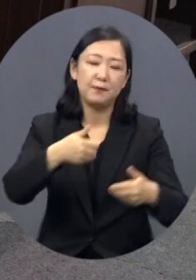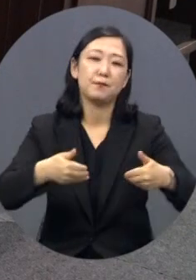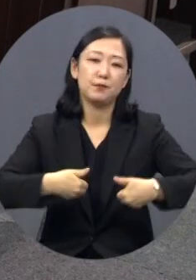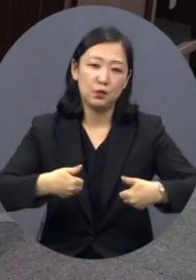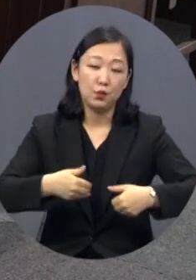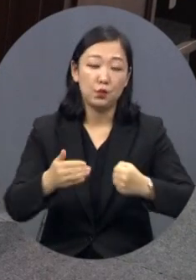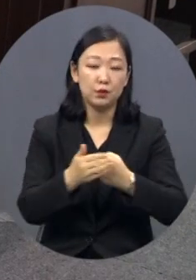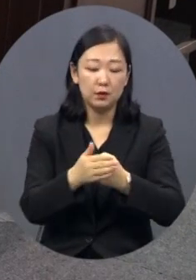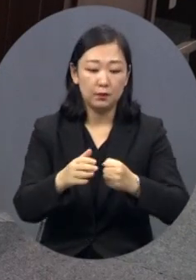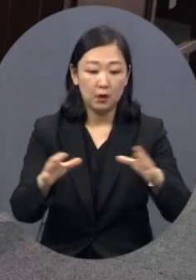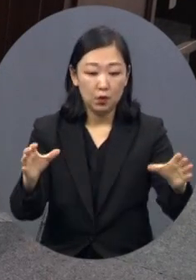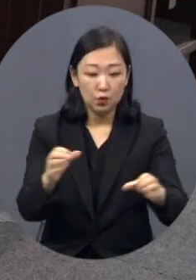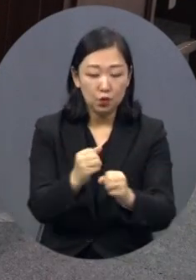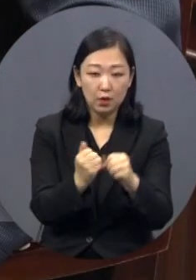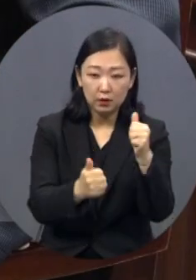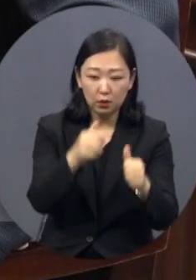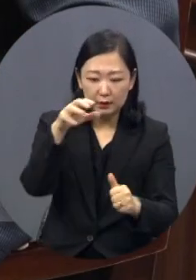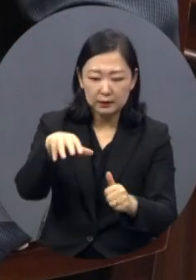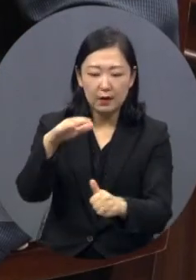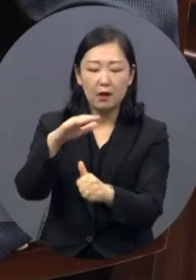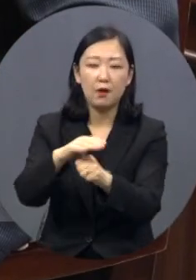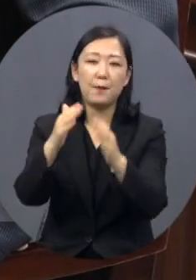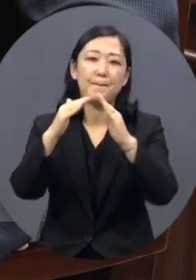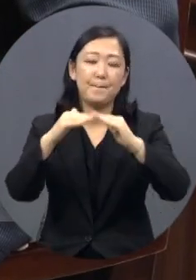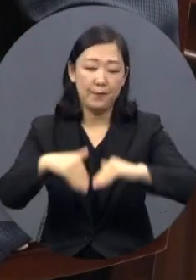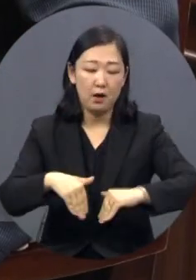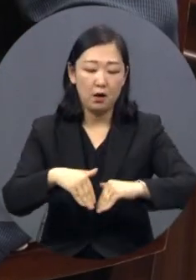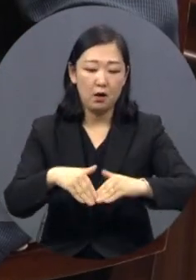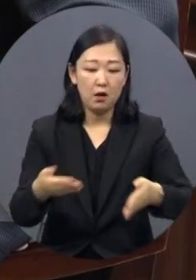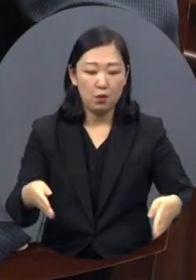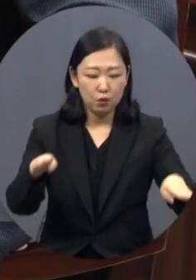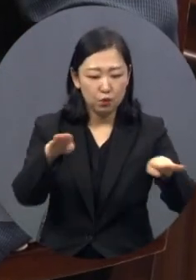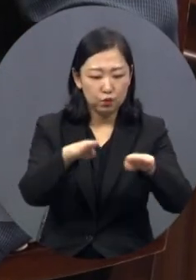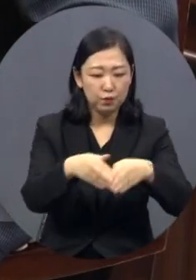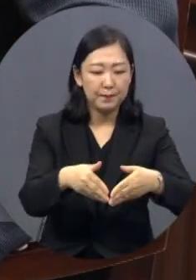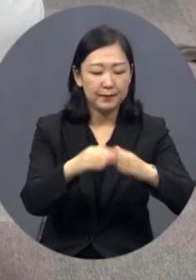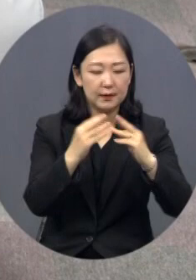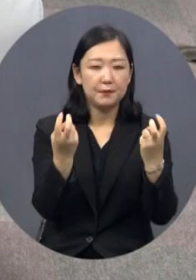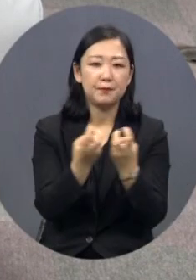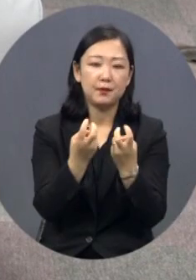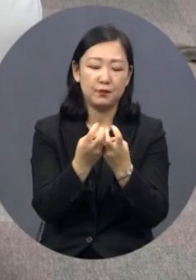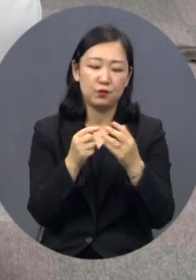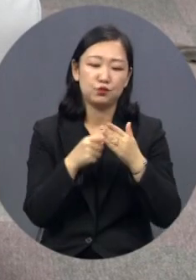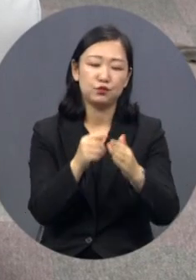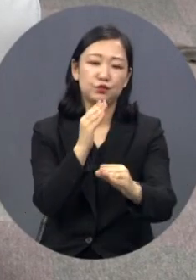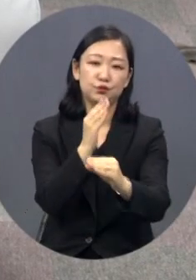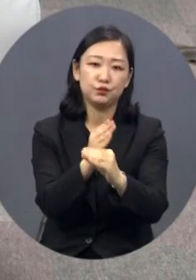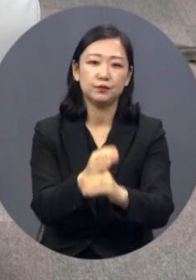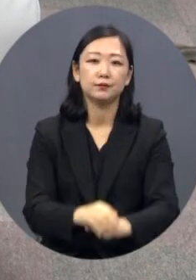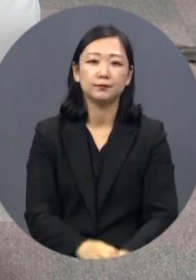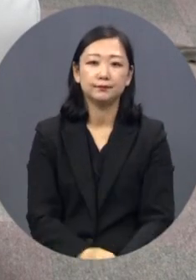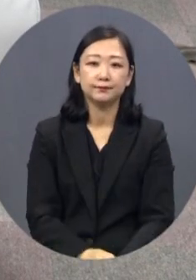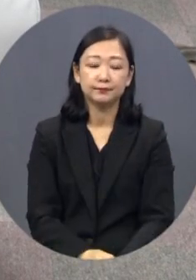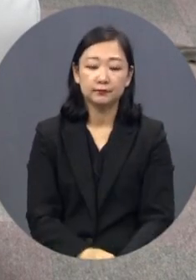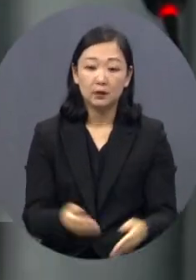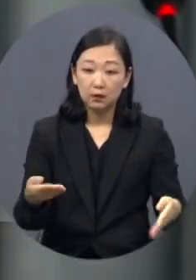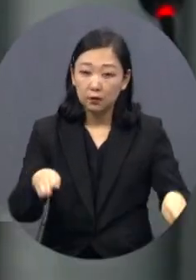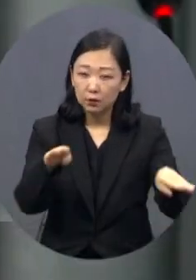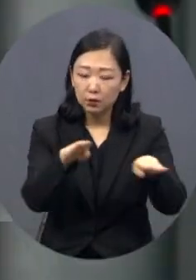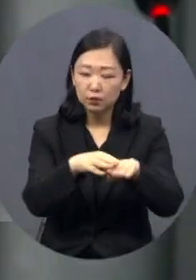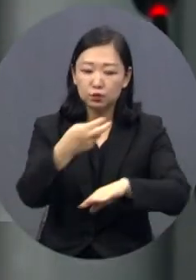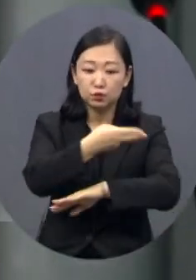있다며 종합경기장과 한라체육관을 철거한 뒤 복합시설을 짓는 방안을 추진하기로 했습니다. 이